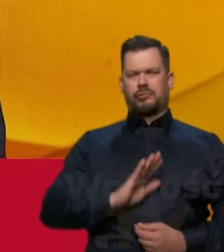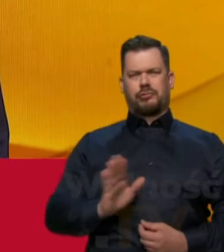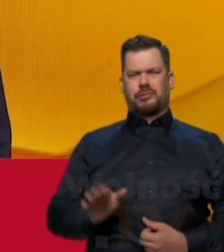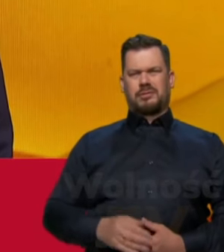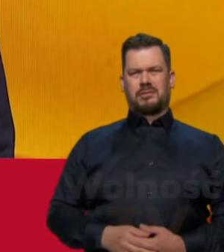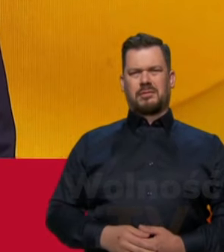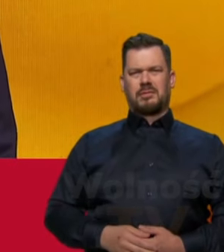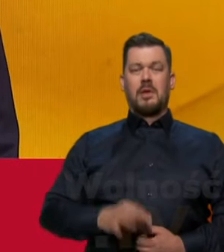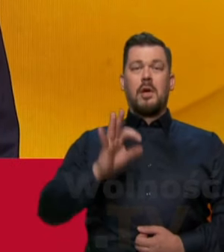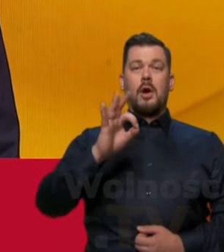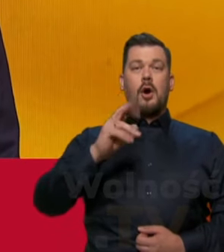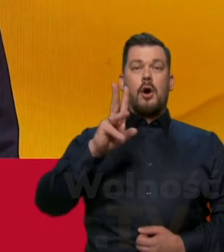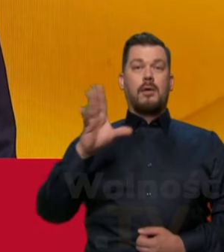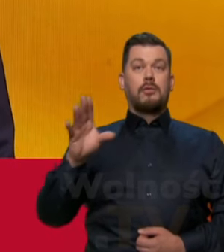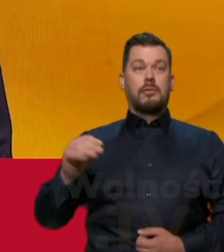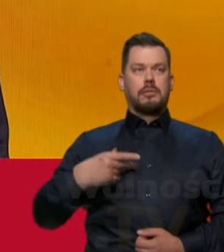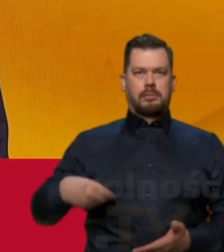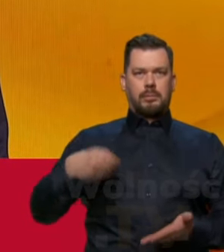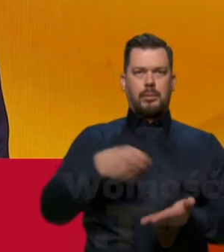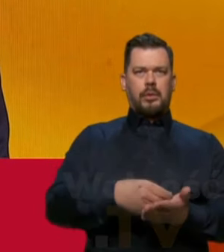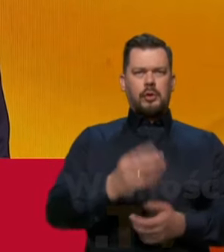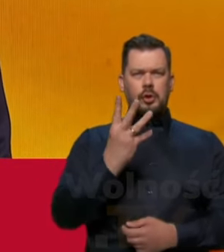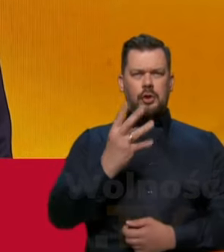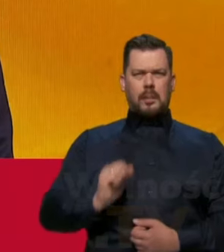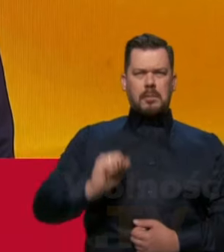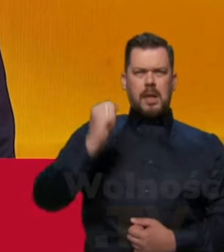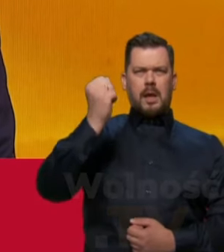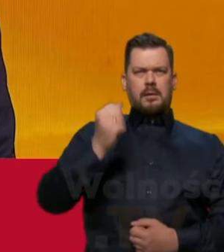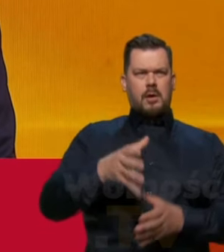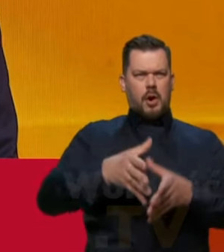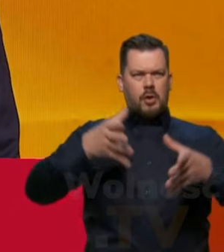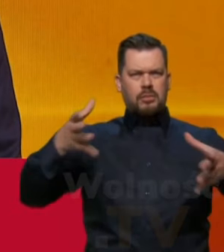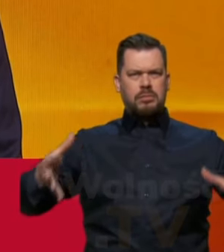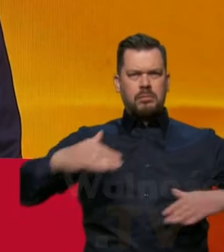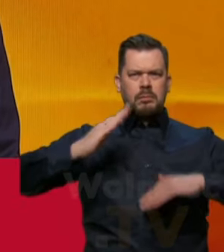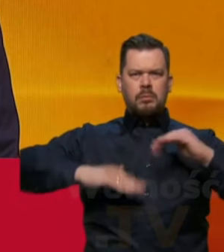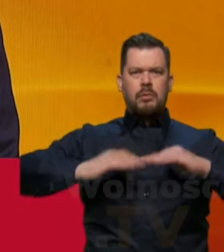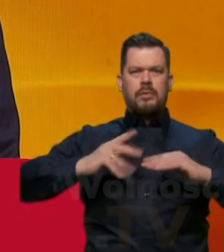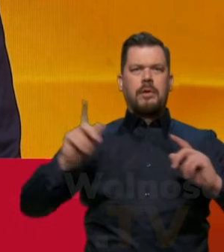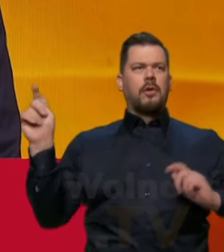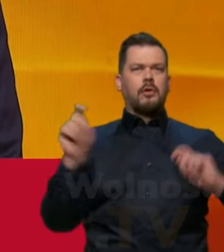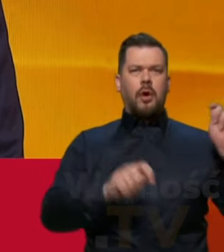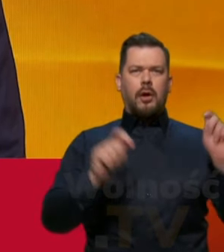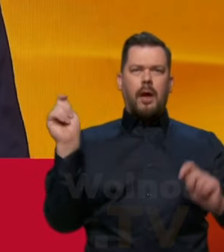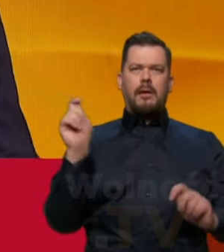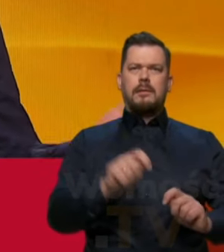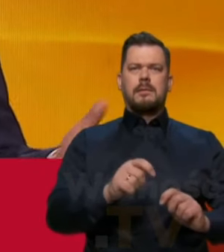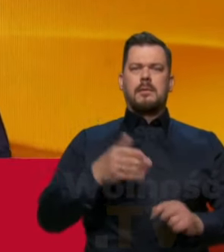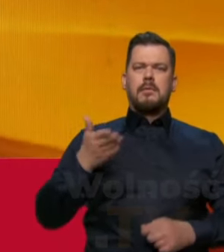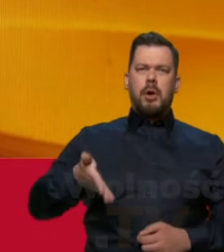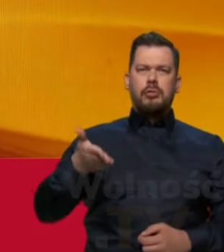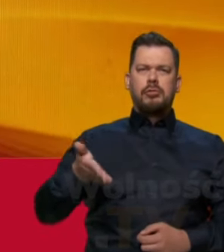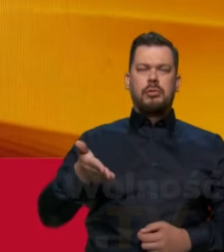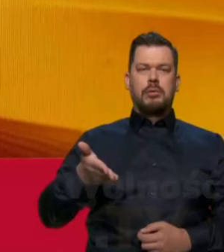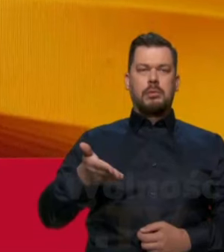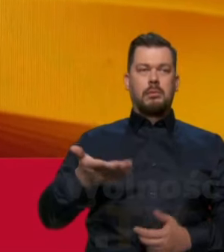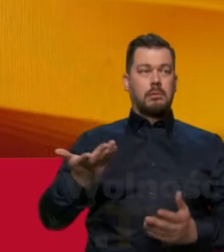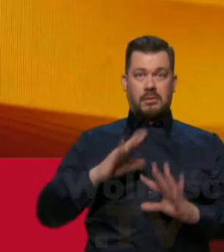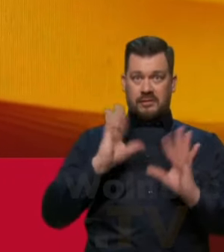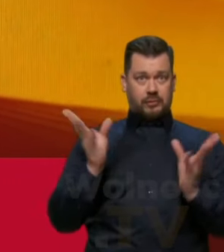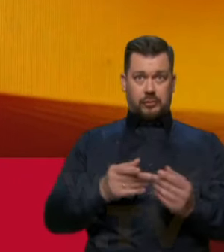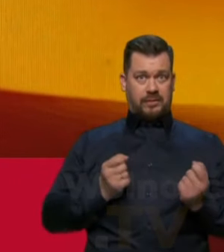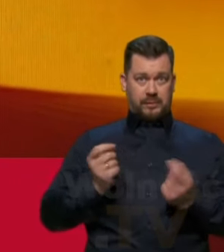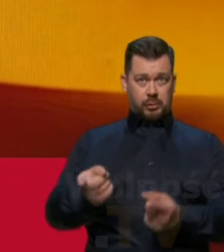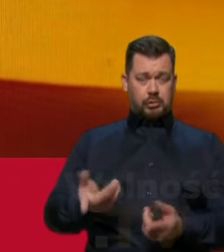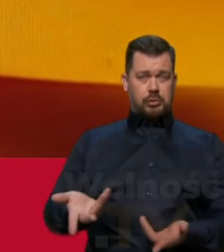Okęcie zainwestowaliśmy prawie 4 miliardy złotych za rozbudowę Okęcia, w dojazd transportowy, pociąg. W związku z tym, co teraz, to wszystko wyrzucić